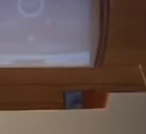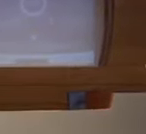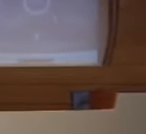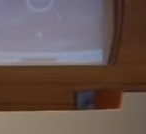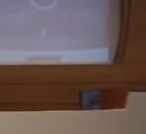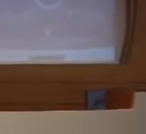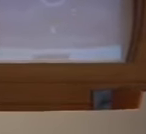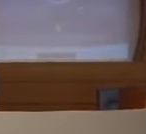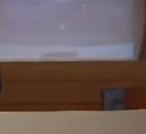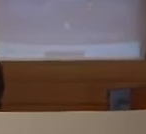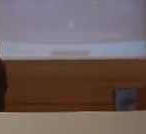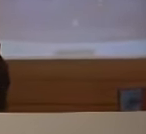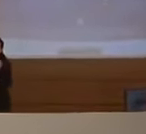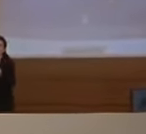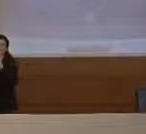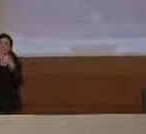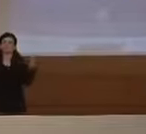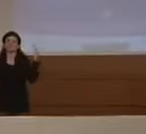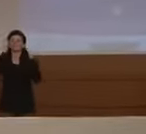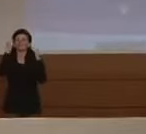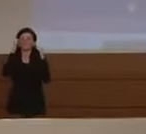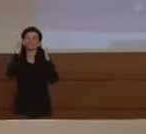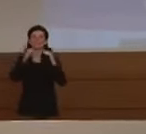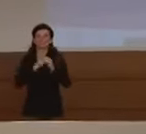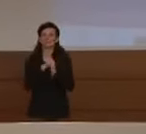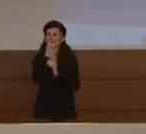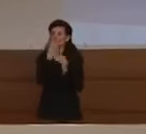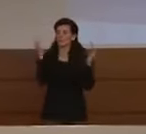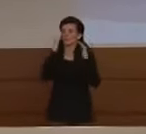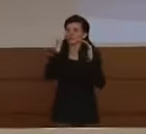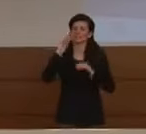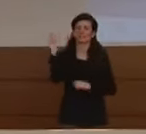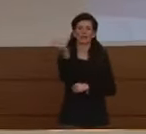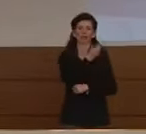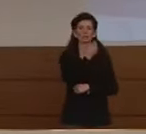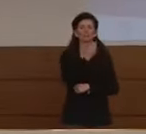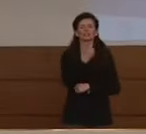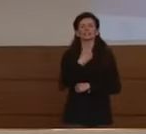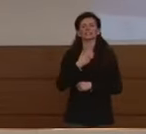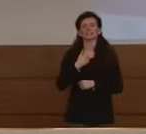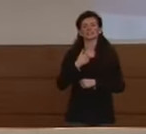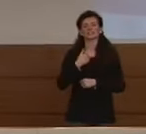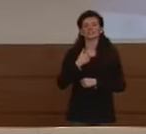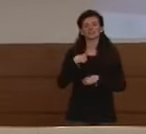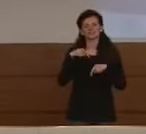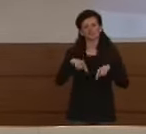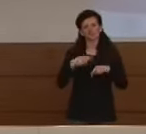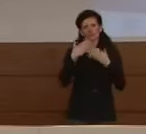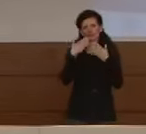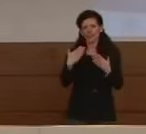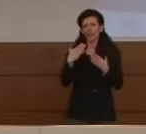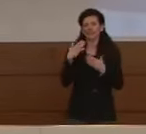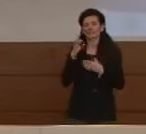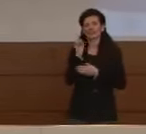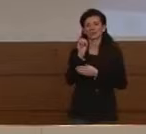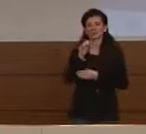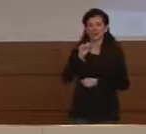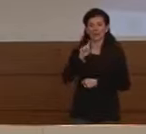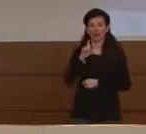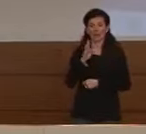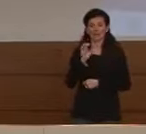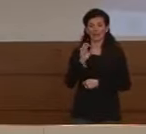buonasera buonasera a tutti ringrazio il professor alberto villani